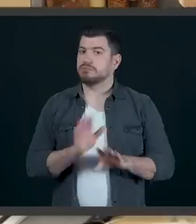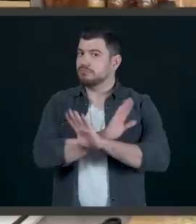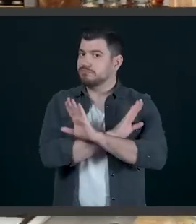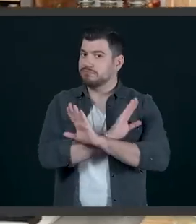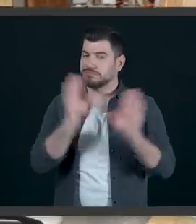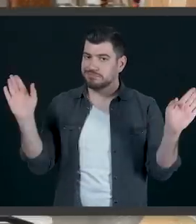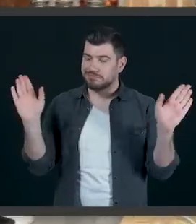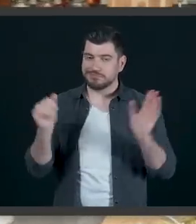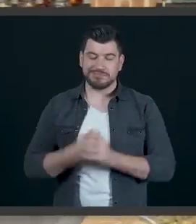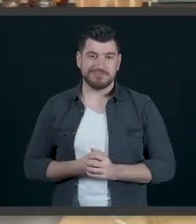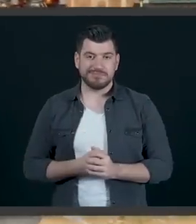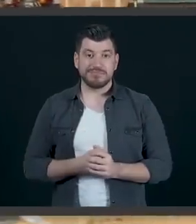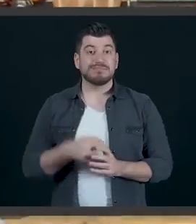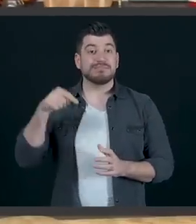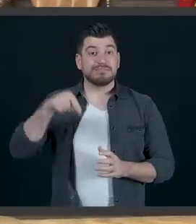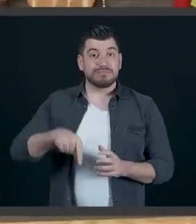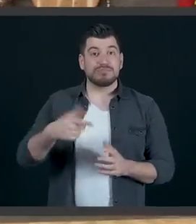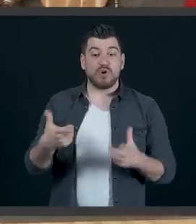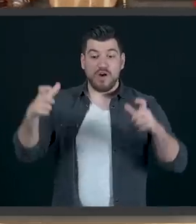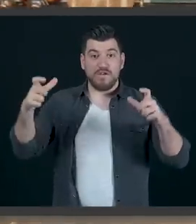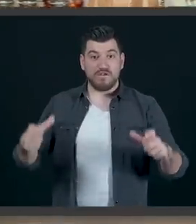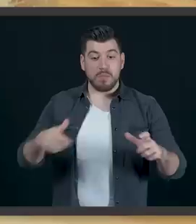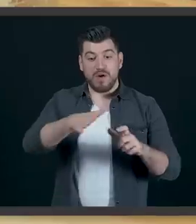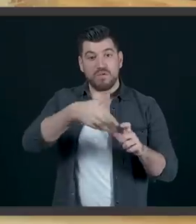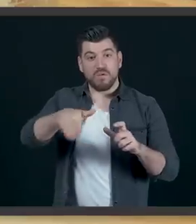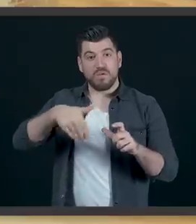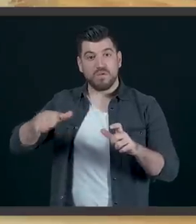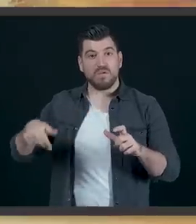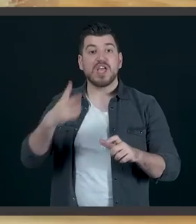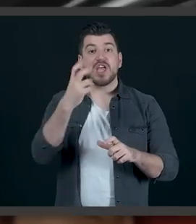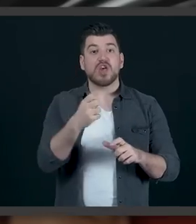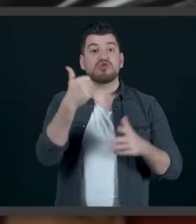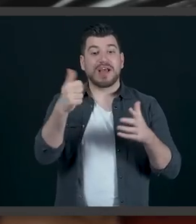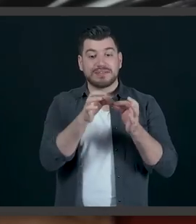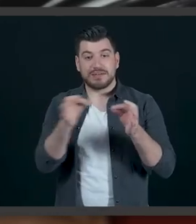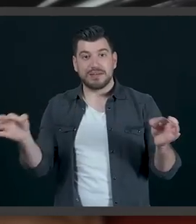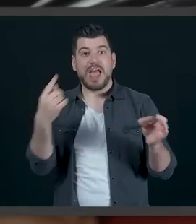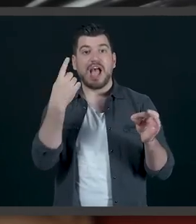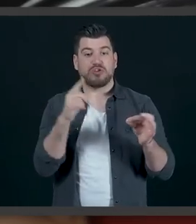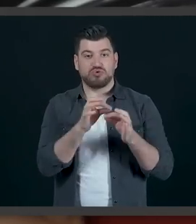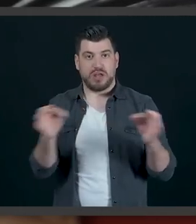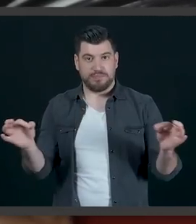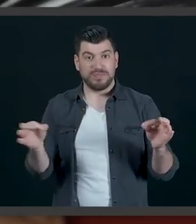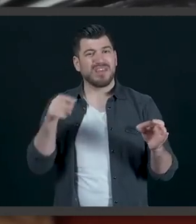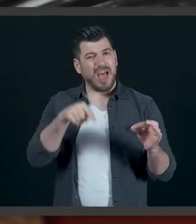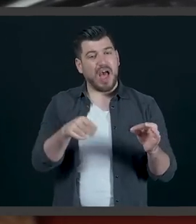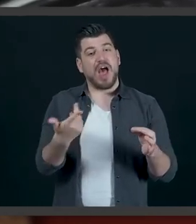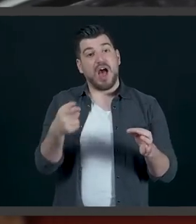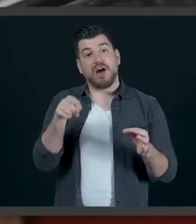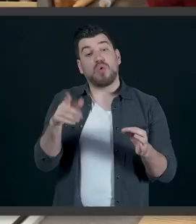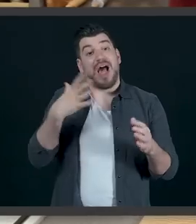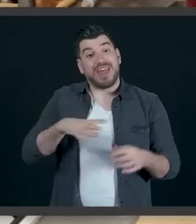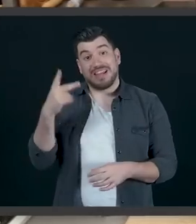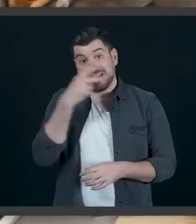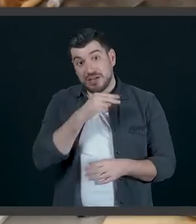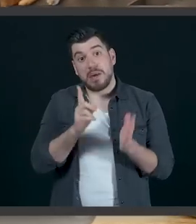Και αυτό ήταν, κυρίες και κύριοι. Έχω μία βουτυρωμένη φόρμα 26 εκατοστών, μαργαρινωμένη σε περίπτωση που θέλετε να είναι